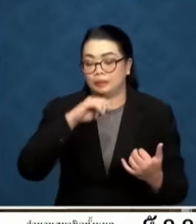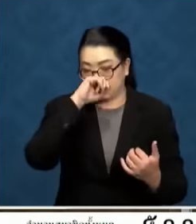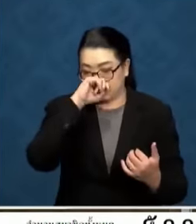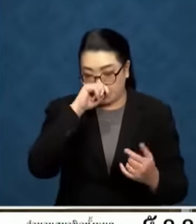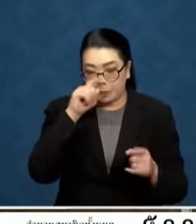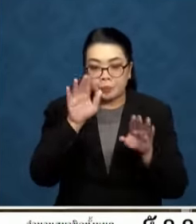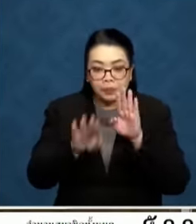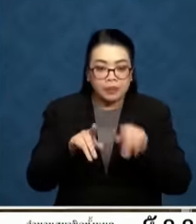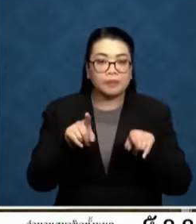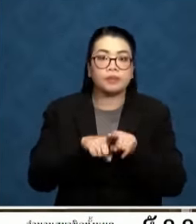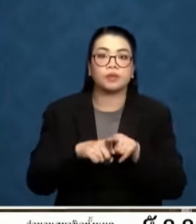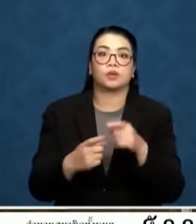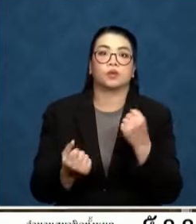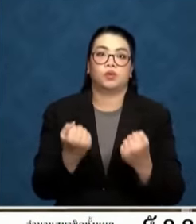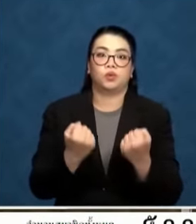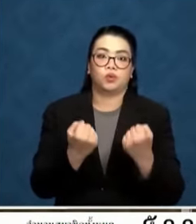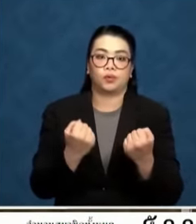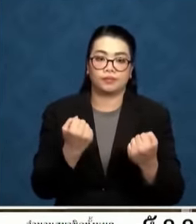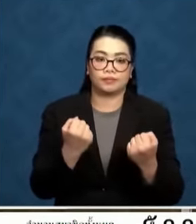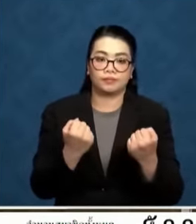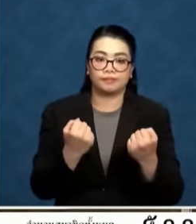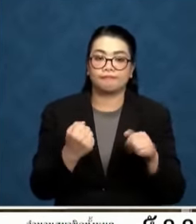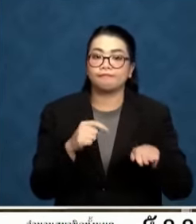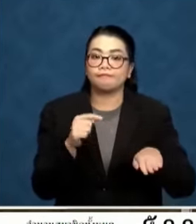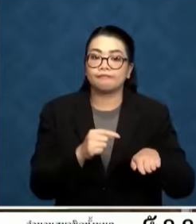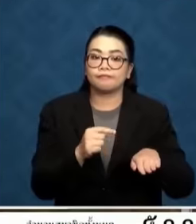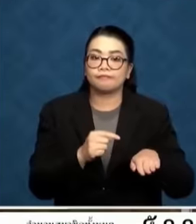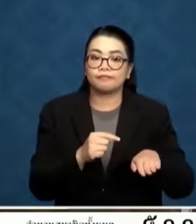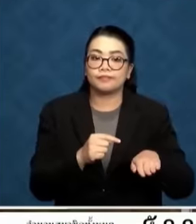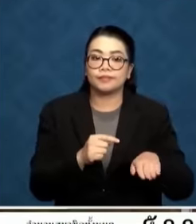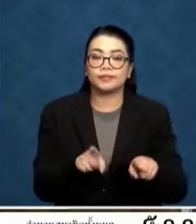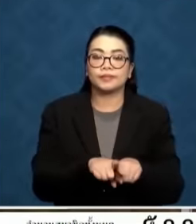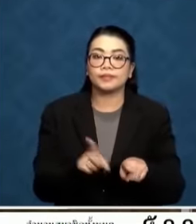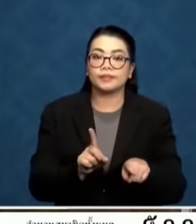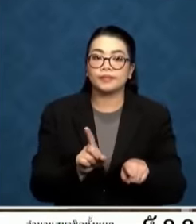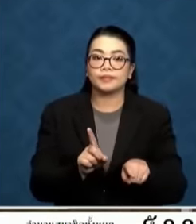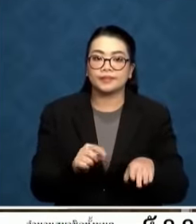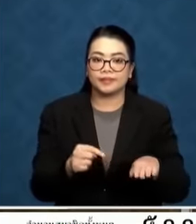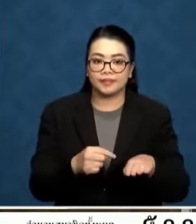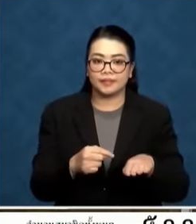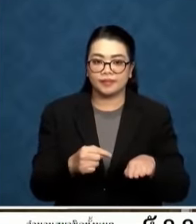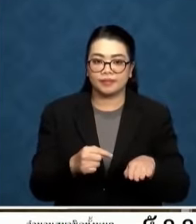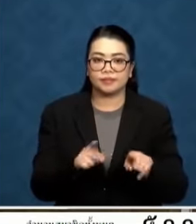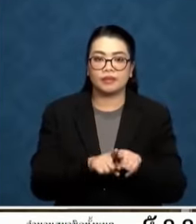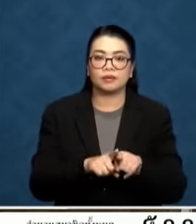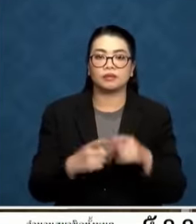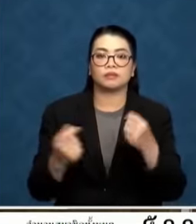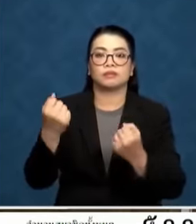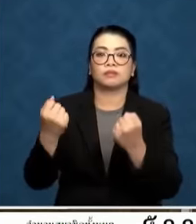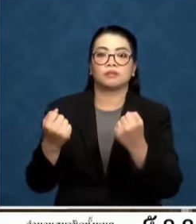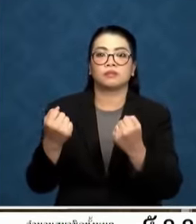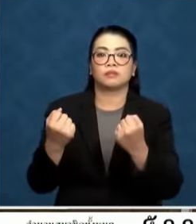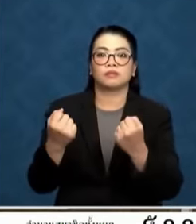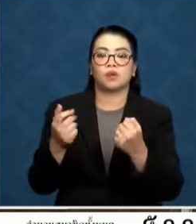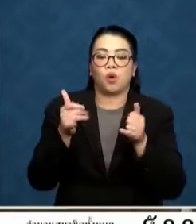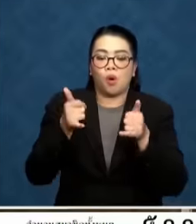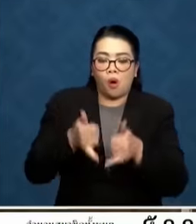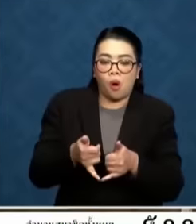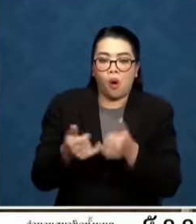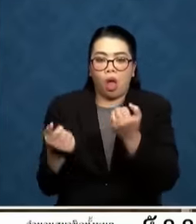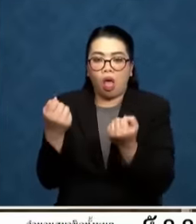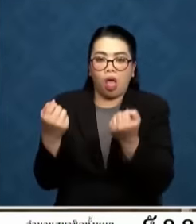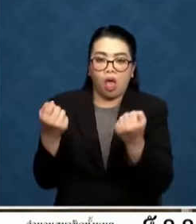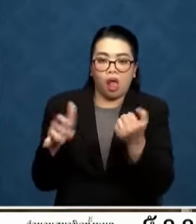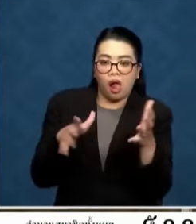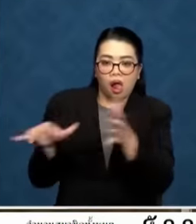ยนต์มันก็เหมือนกับรถยนต์แบบ 1พวงมาลัย 2คน